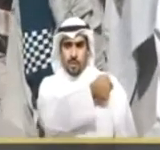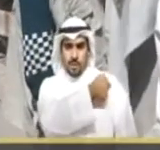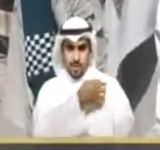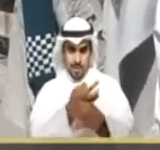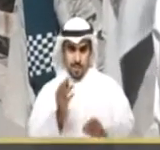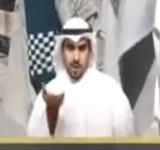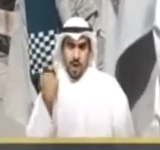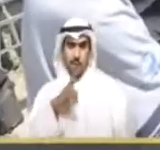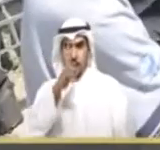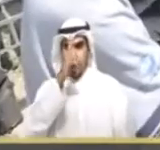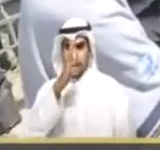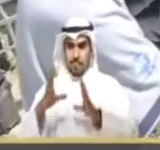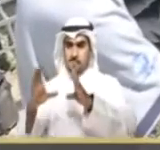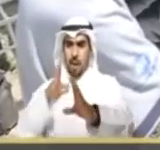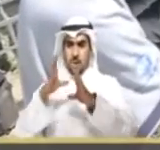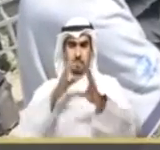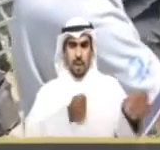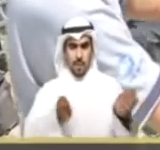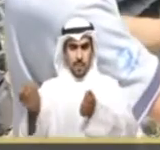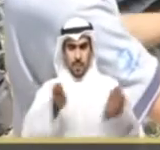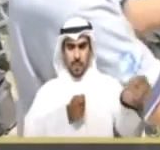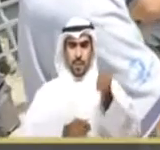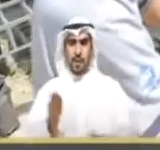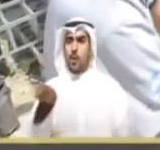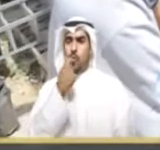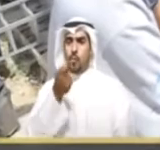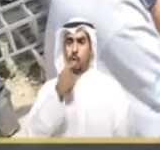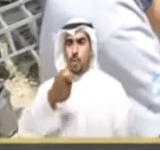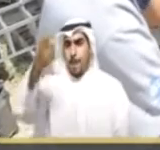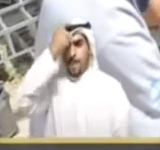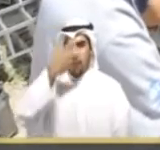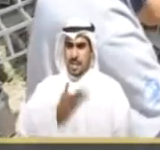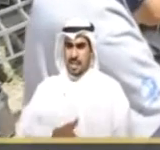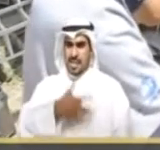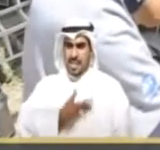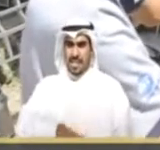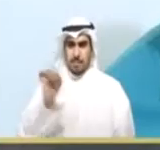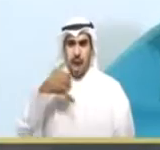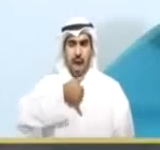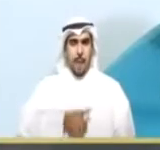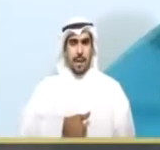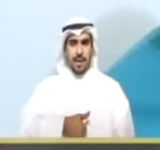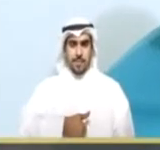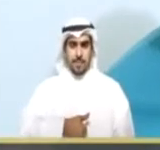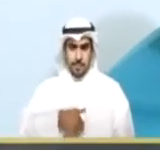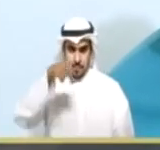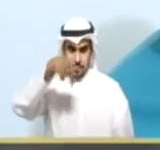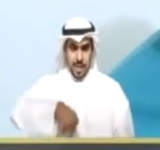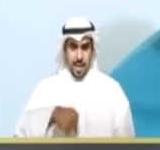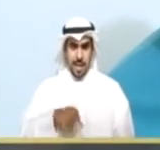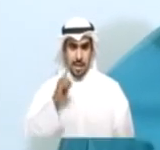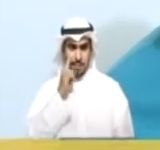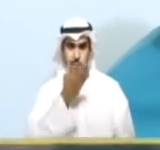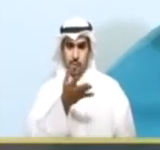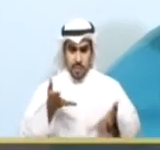آخرها إرسال قافلات محملة بأدوية الكوليرا التي ضربت اليمن. توريد وتركيب وحدة ضخ